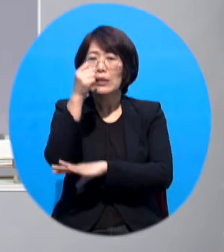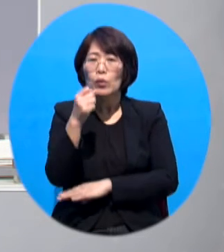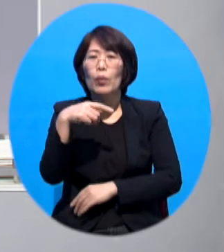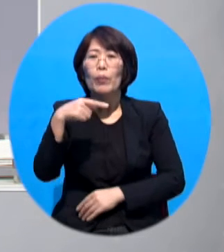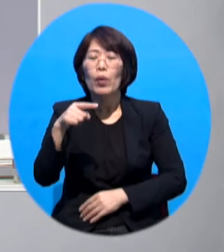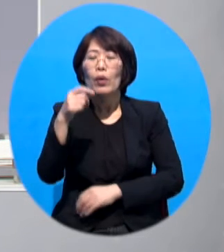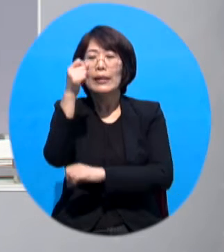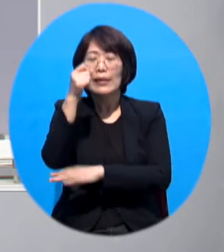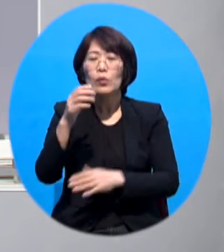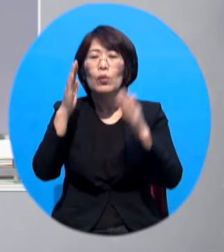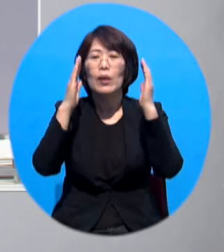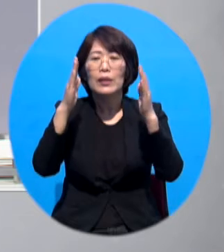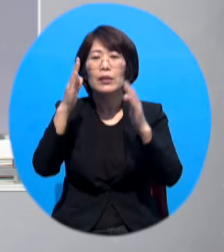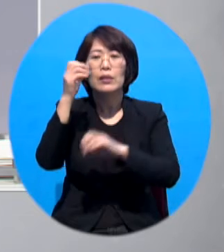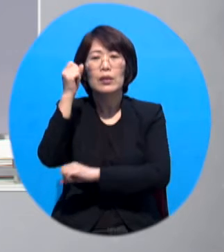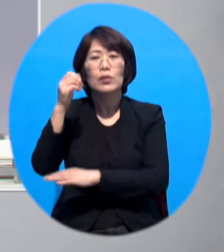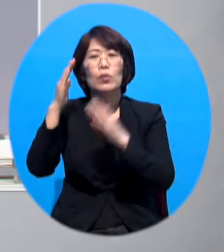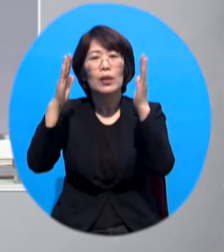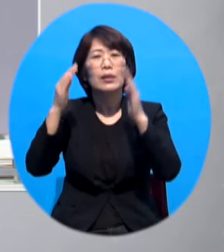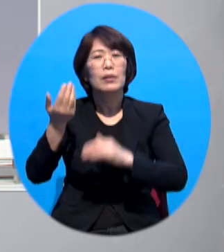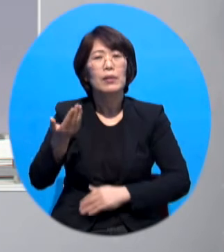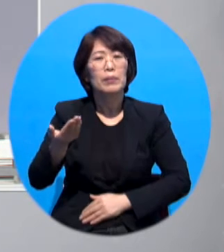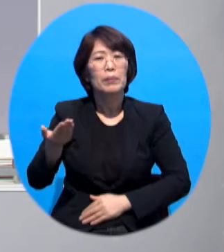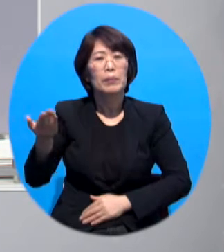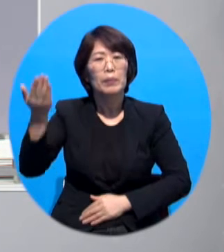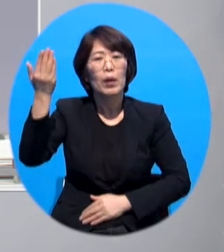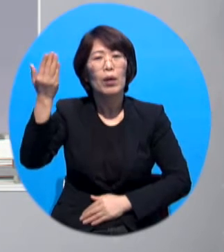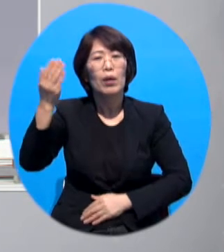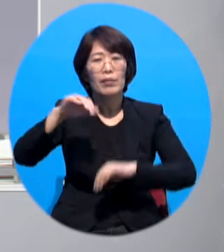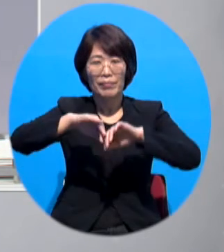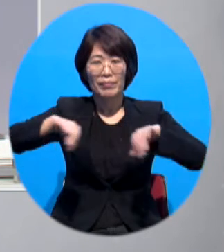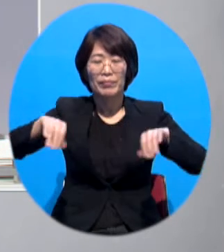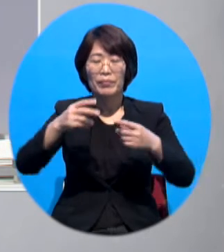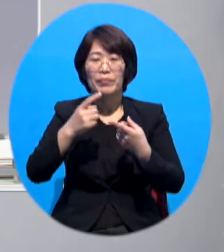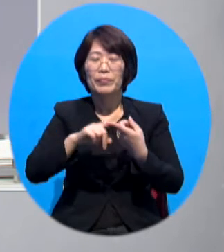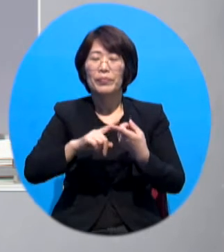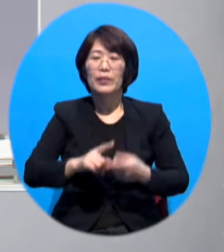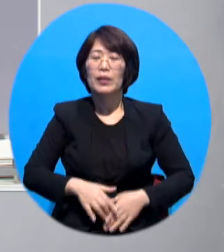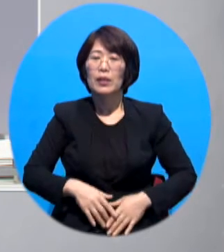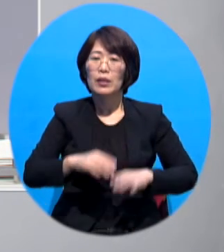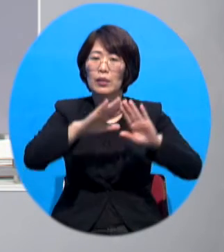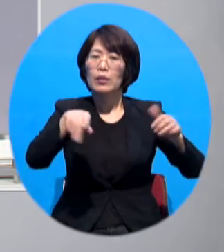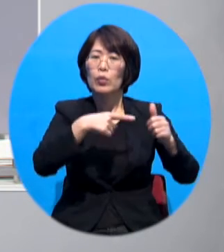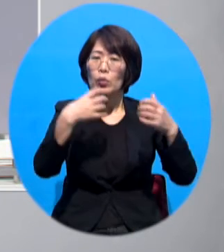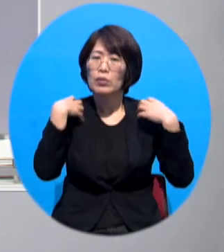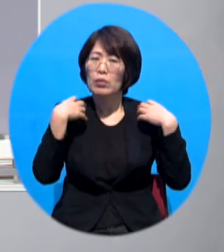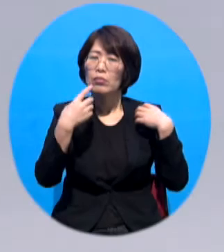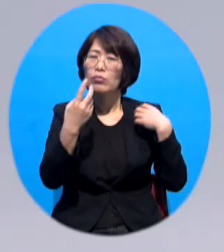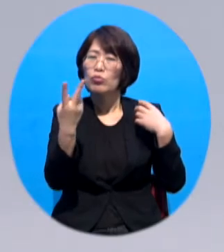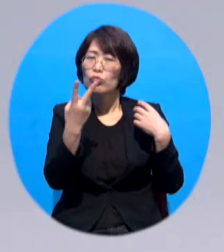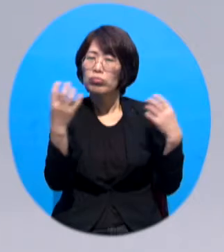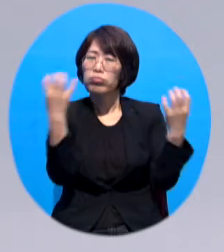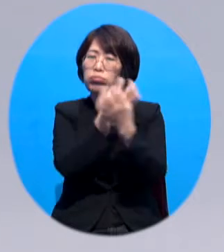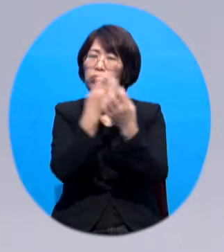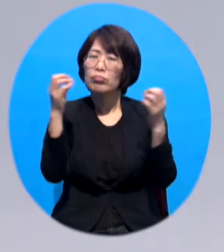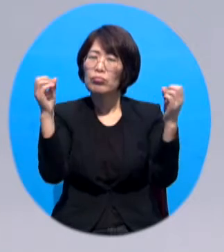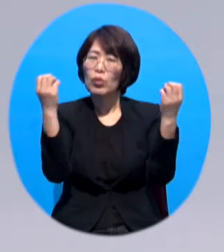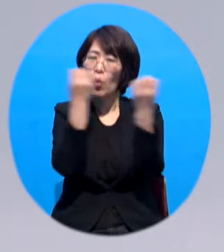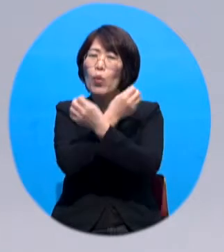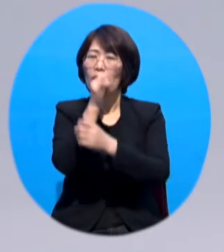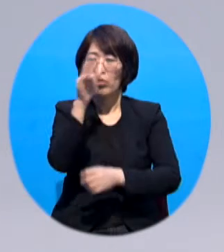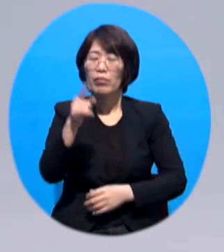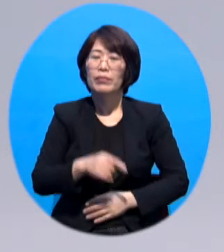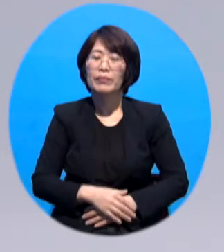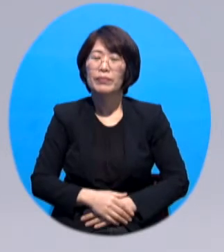기초 학력과 기초 학력 증진 법의 있는 기초 학력이 나누어 지는데요 어 전화 교육청을 가끔 이것을 혼용 합니다 일어서